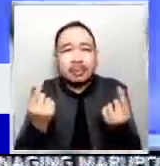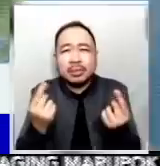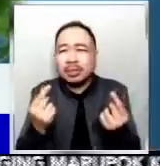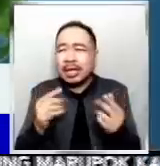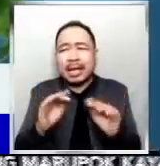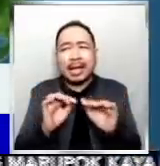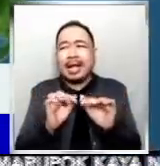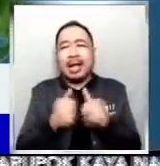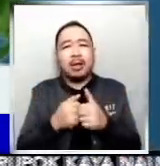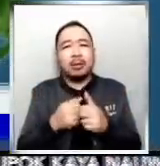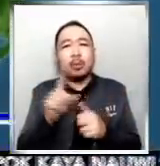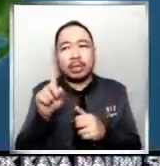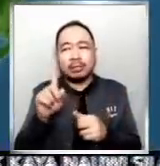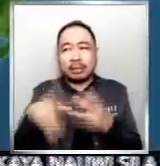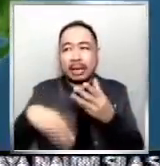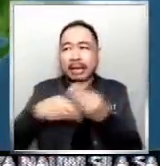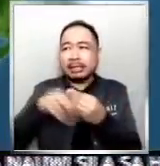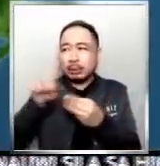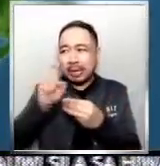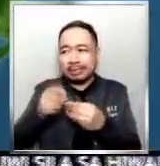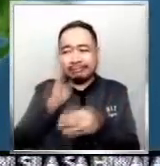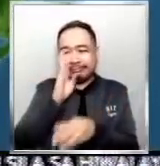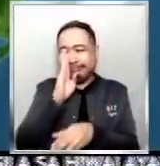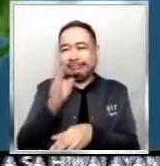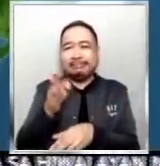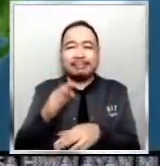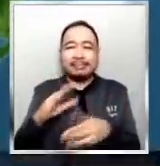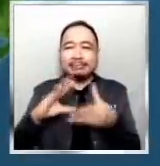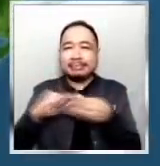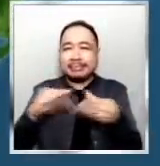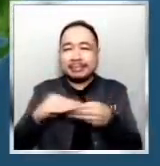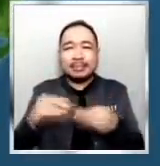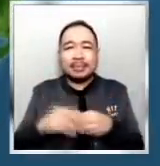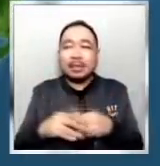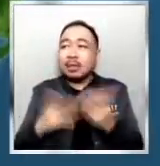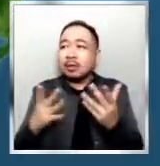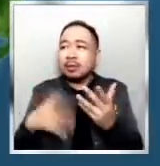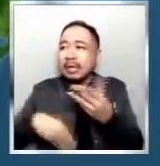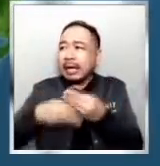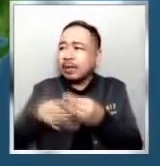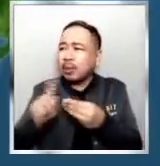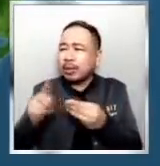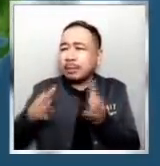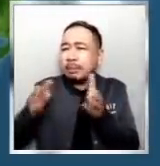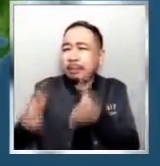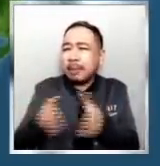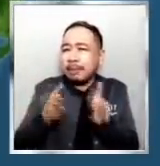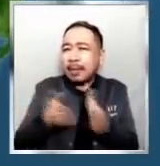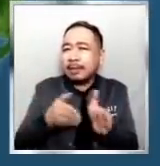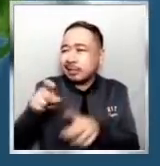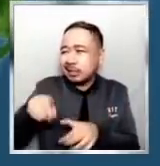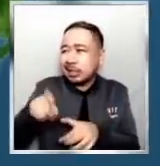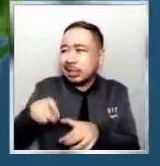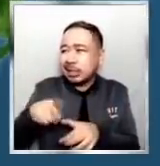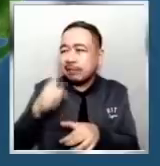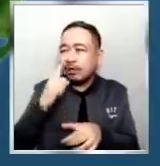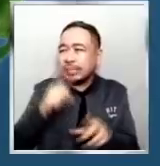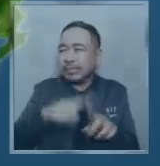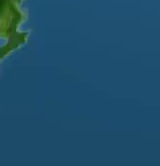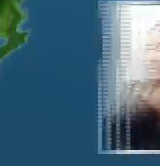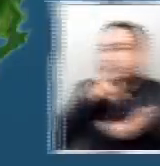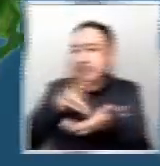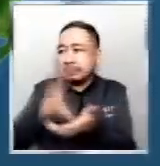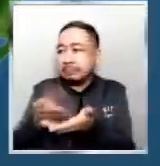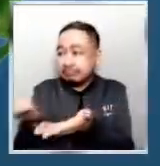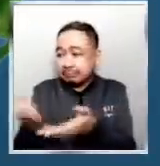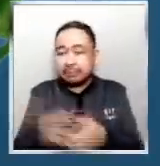Isang tanong na lang para tuloy-tuloy na ang sagot mo. At anong mga paghahandaan kailangan gawin ng mga tao sa mga lugar na yan? Raymond?